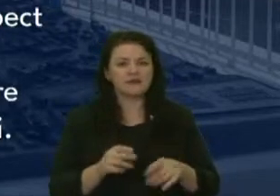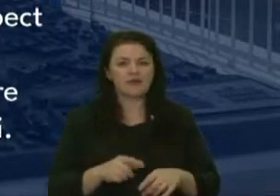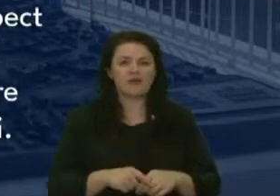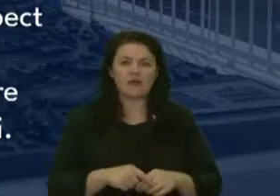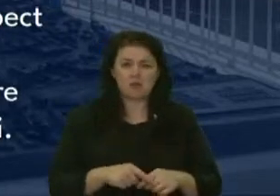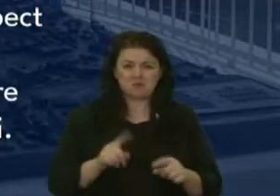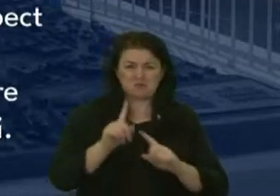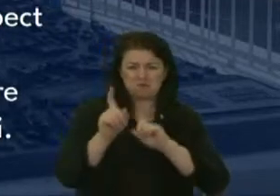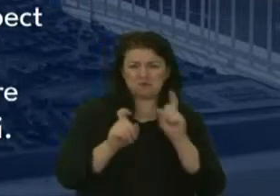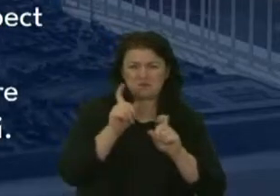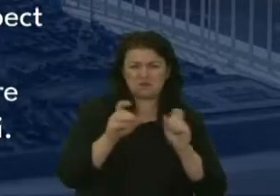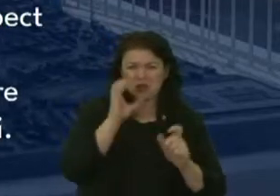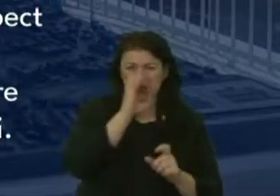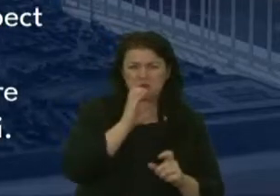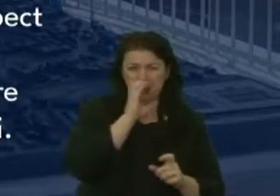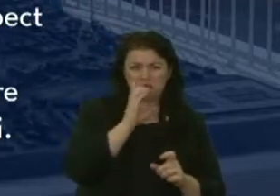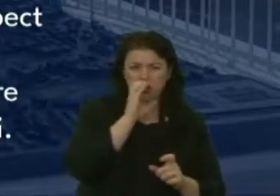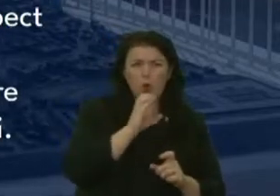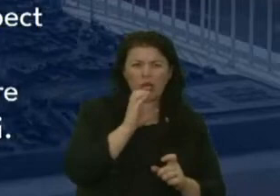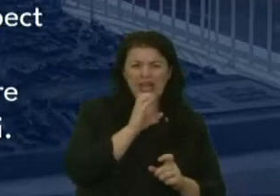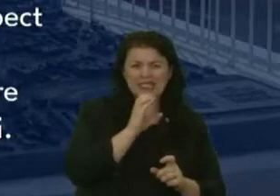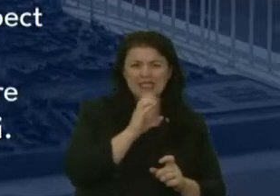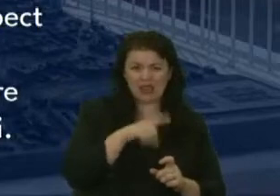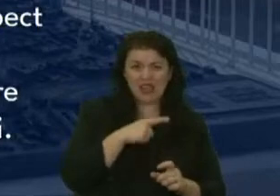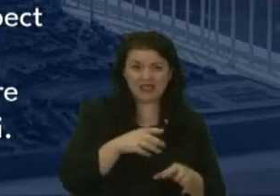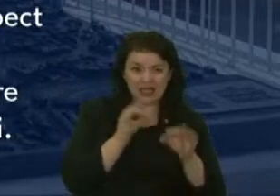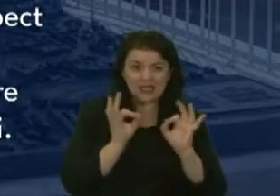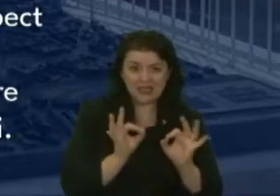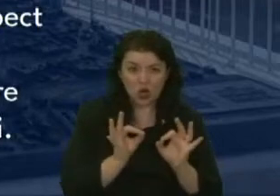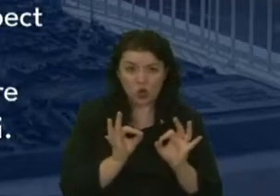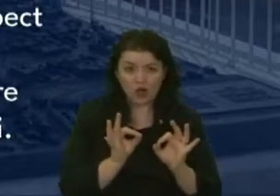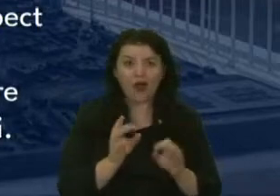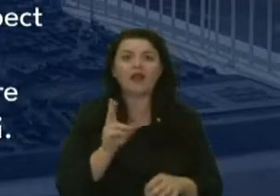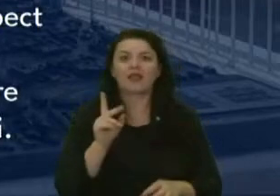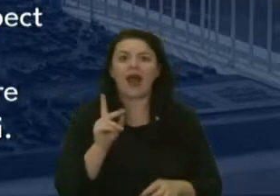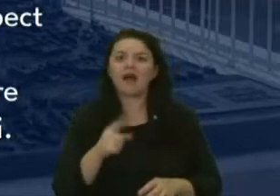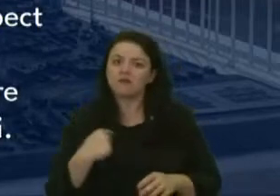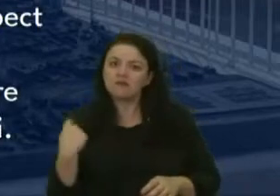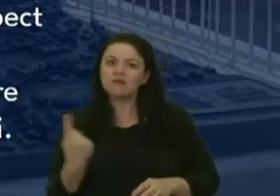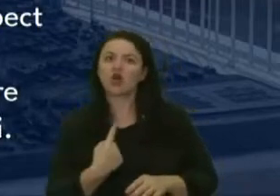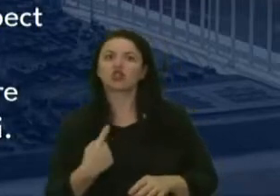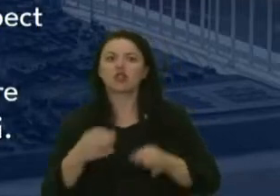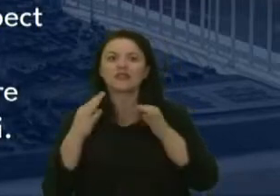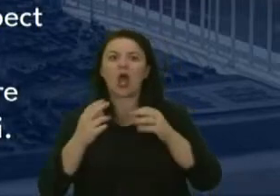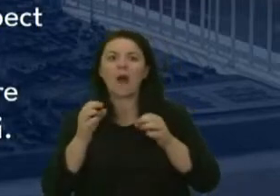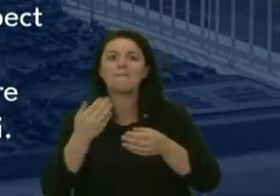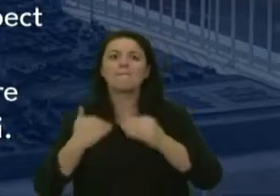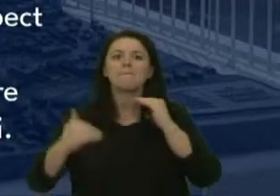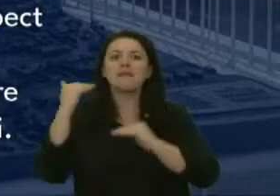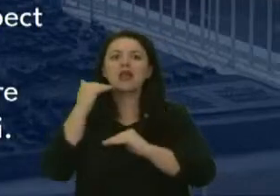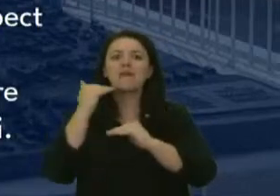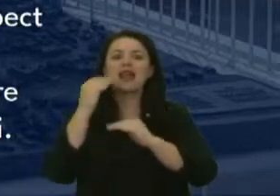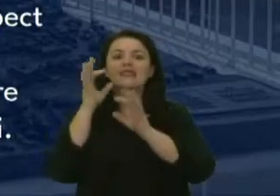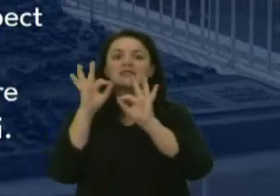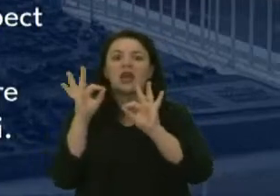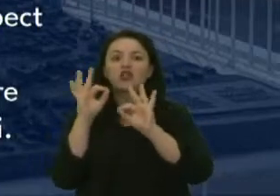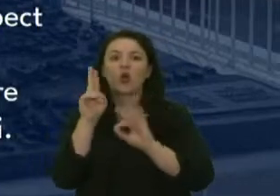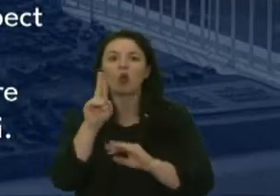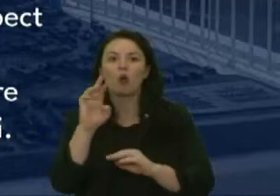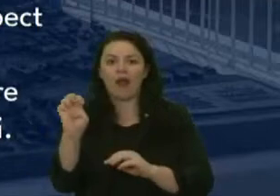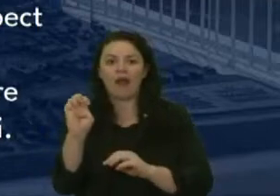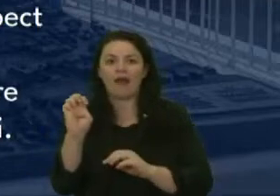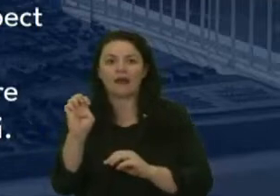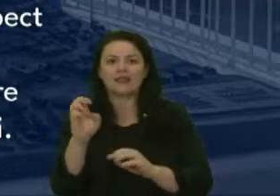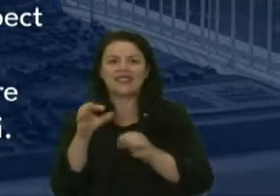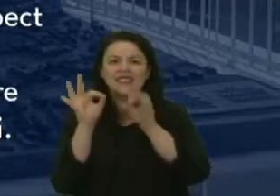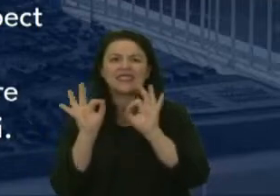întreabă e sigur acel oraș faptul că orașul nostru este în primele 10 din Uniunea Europeană în materie de